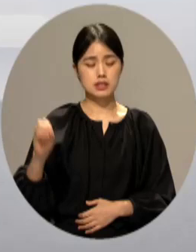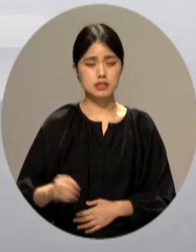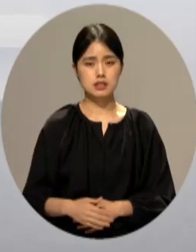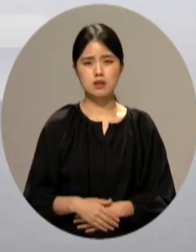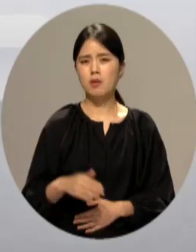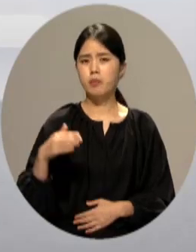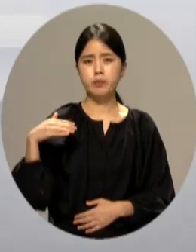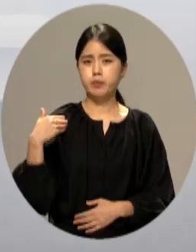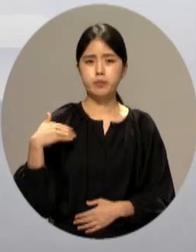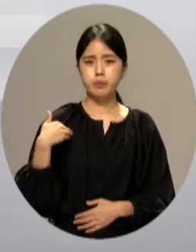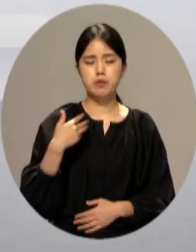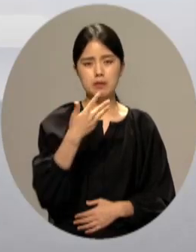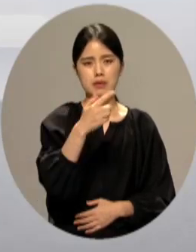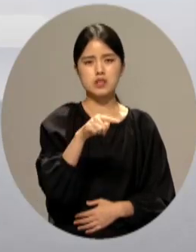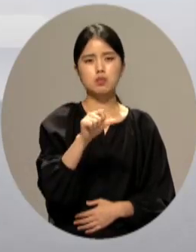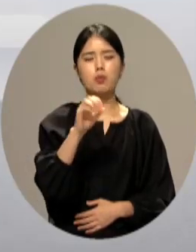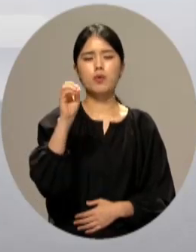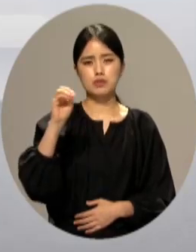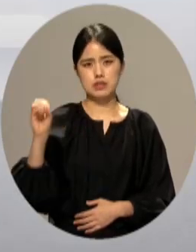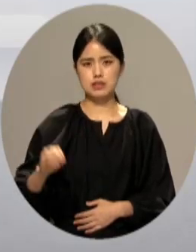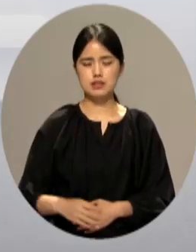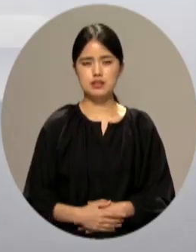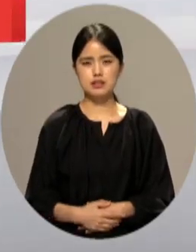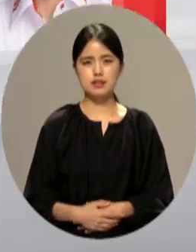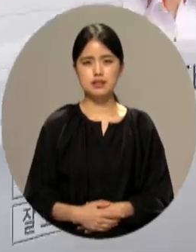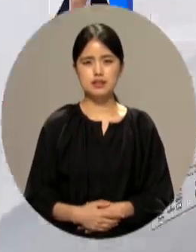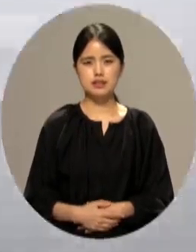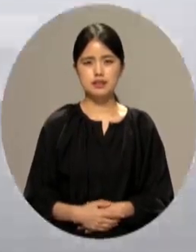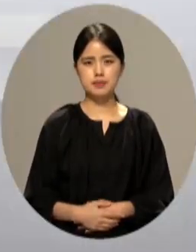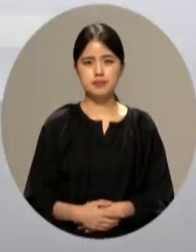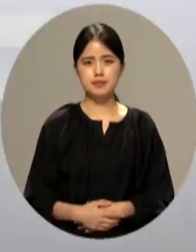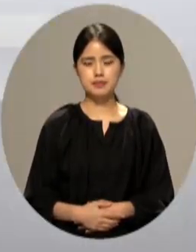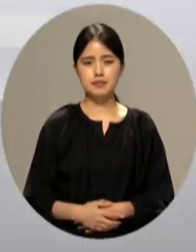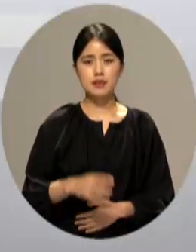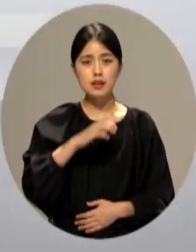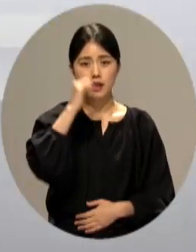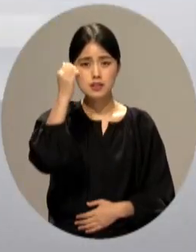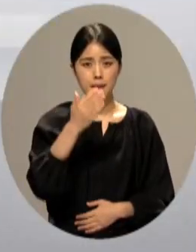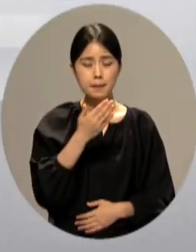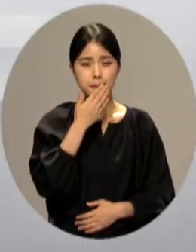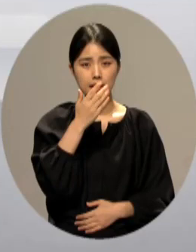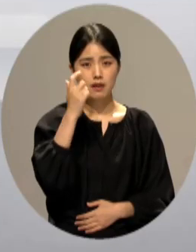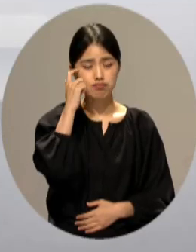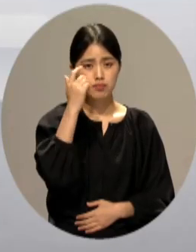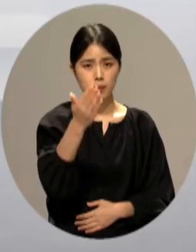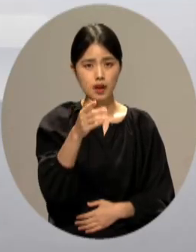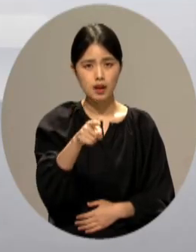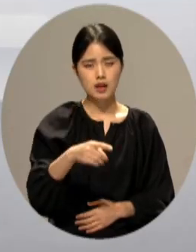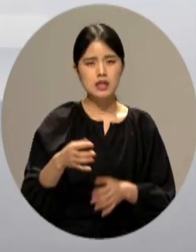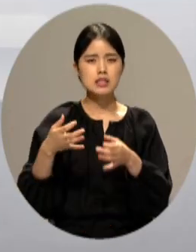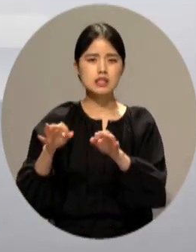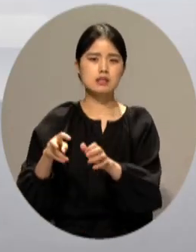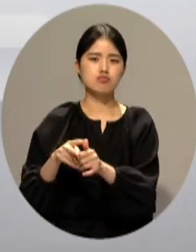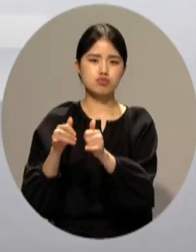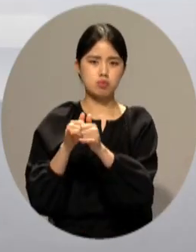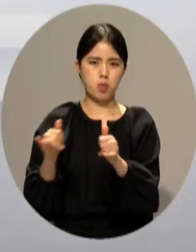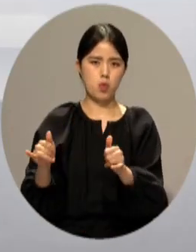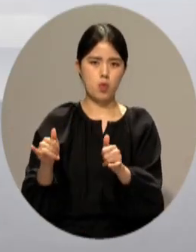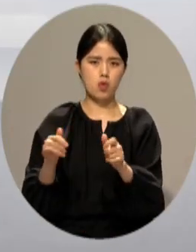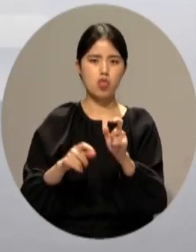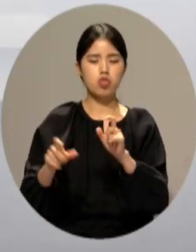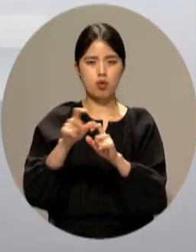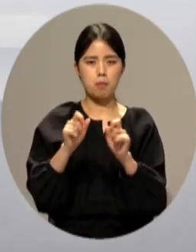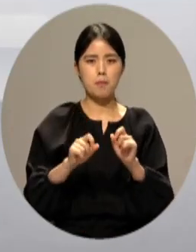모르겠다 가 8.5% 를 보였습니다 당선 가능성 질문에는 김 과녁 후보의 비율이